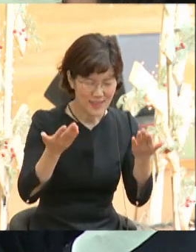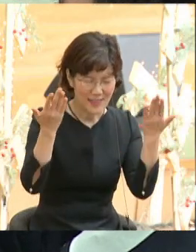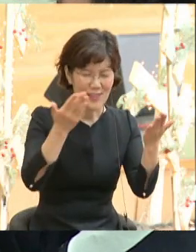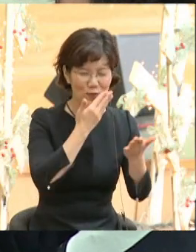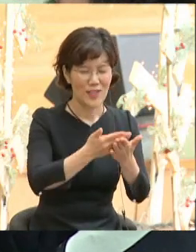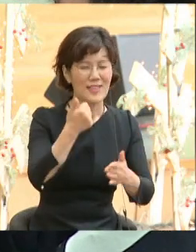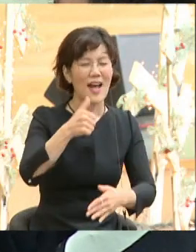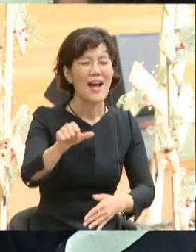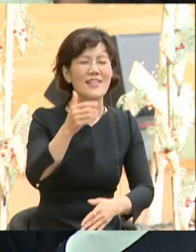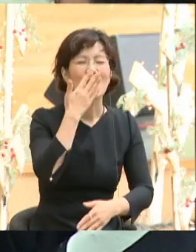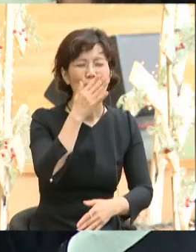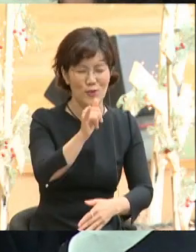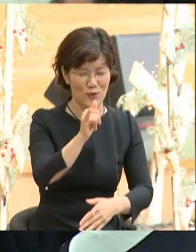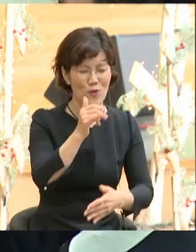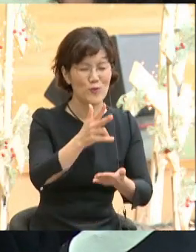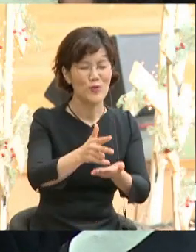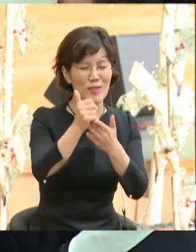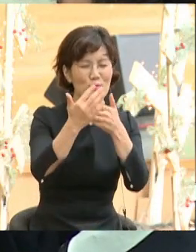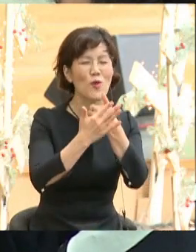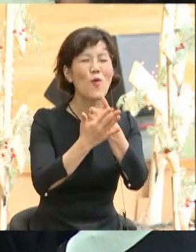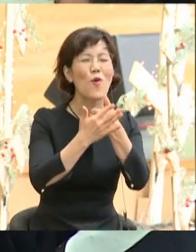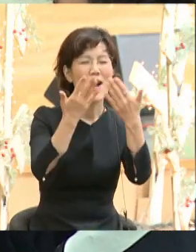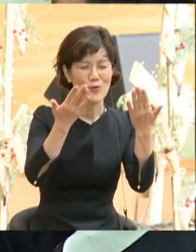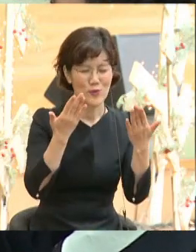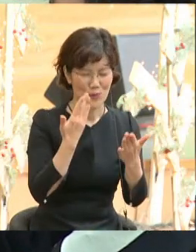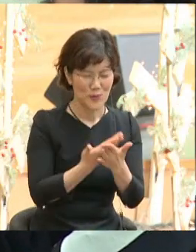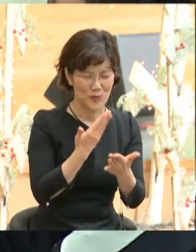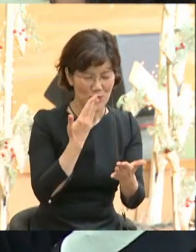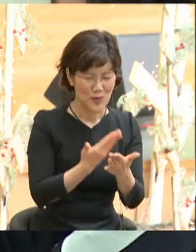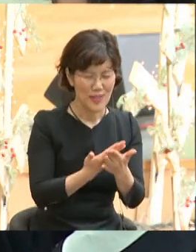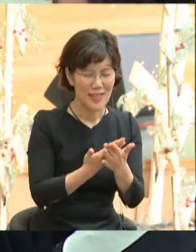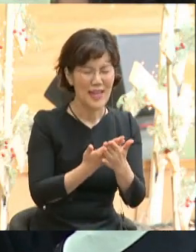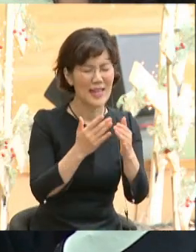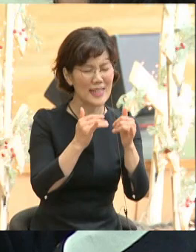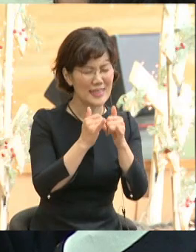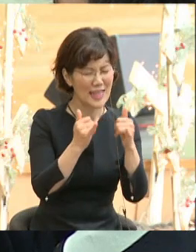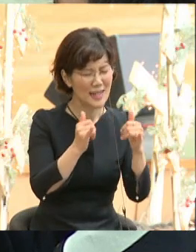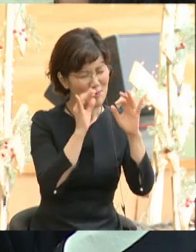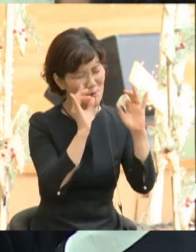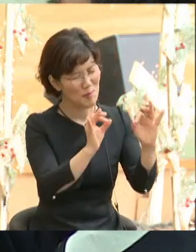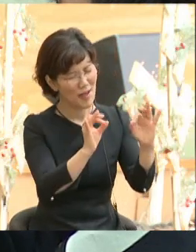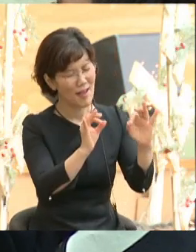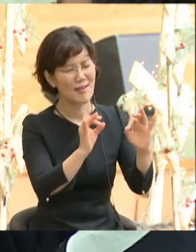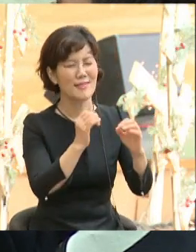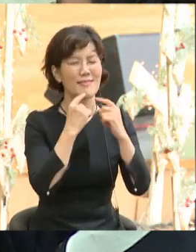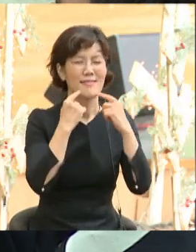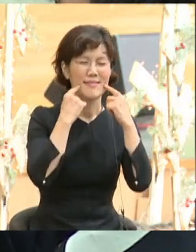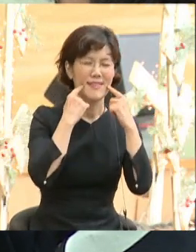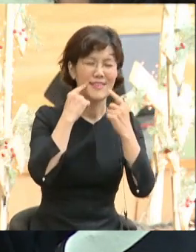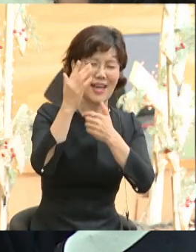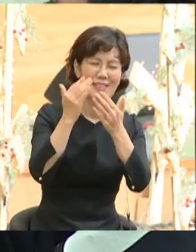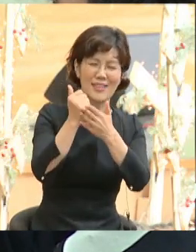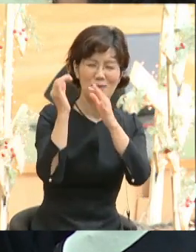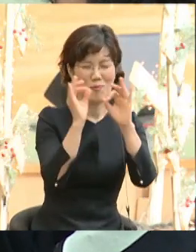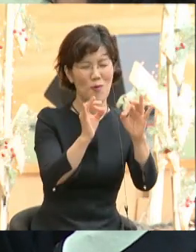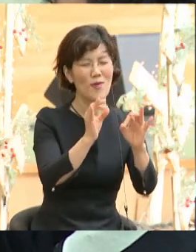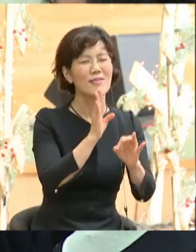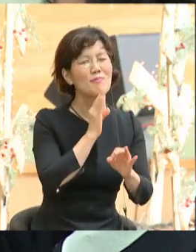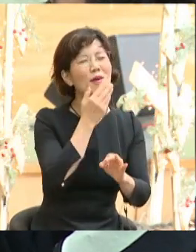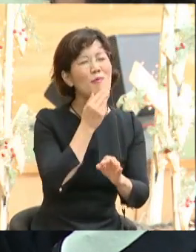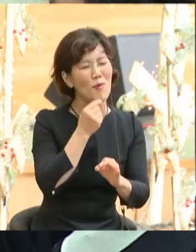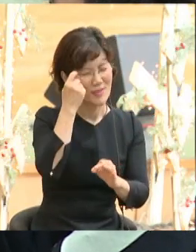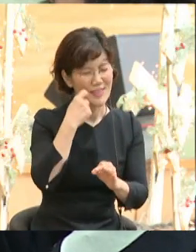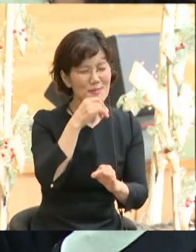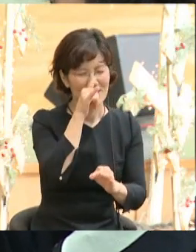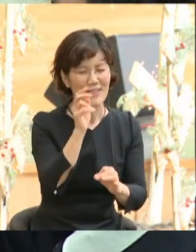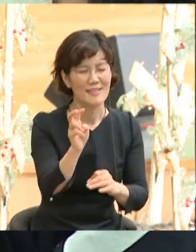귀한 아들 될 수 있도록 주님이여 도와주시옵소서. 사람이 봐도 이렇게 흐뭇한데 하나님 보실 때 정말로 복스러울 줄